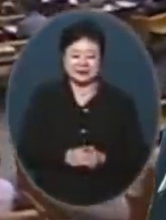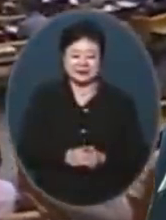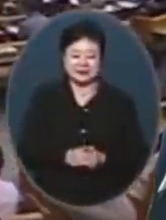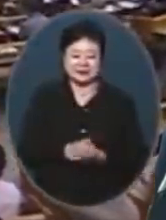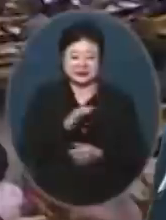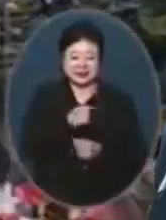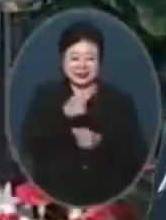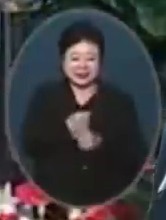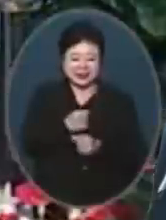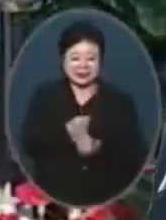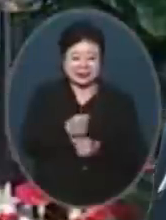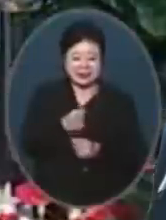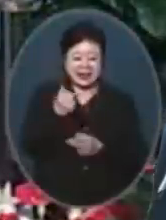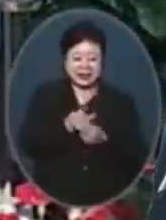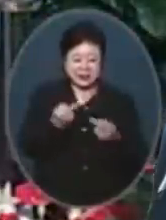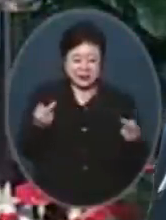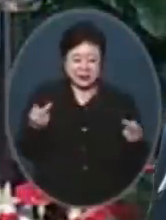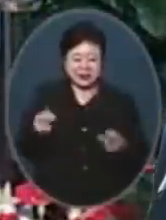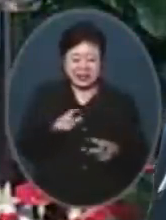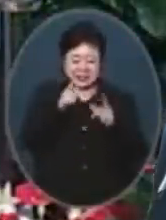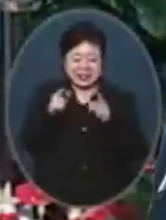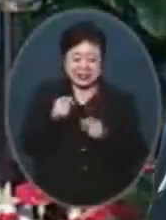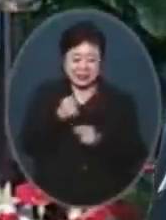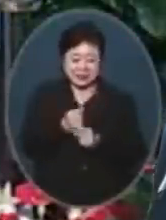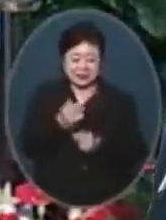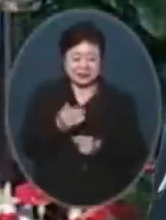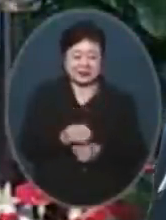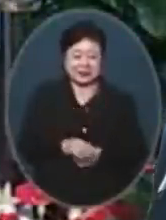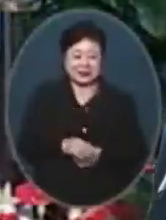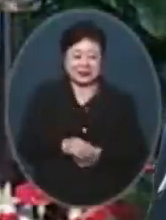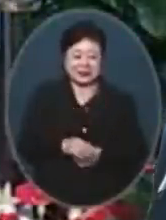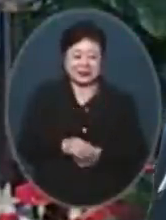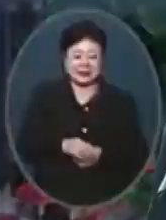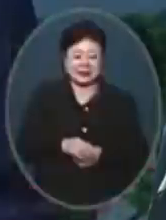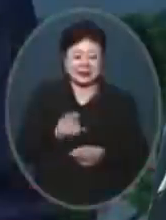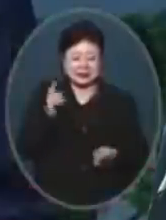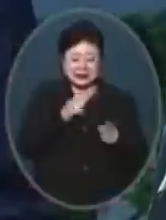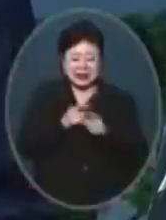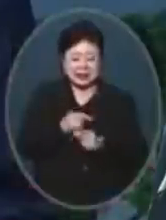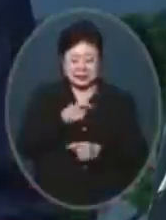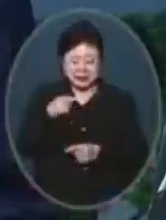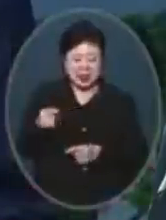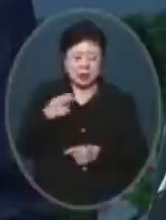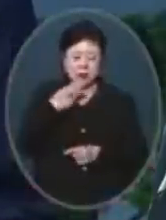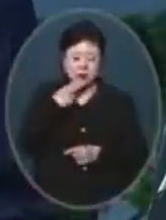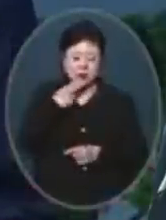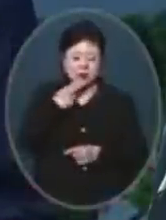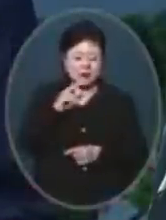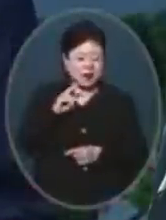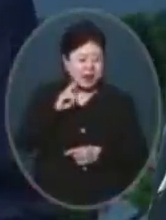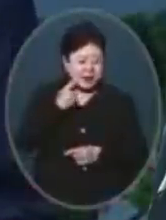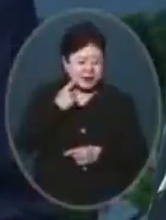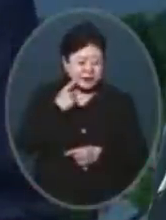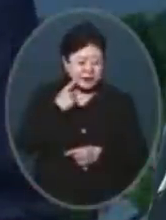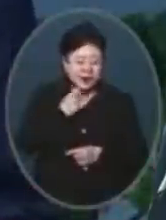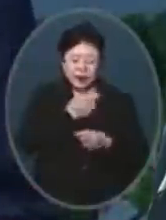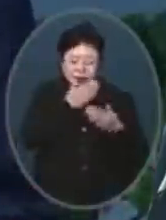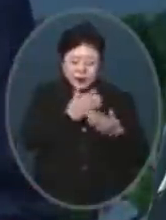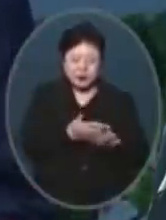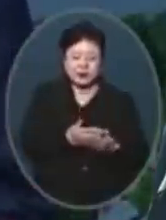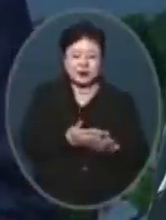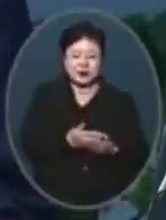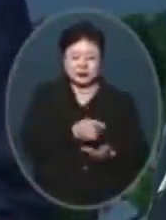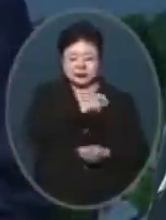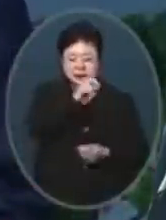만들었습니다. 에덴 동산의 삶은 상암도 없고 해암도 없고 그 아름답고 귀함은